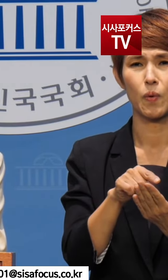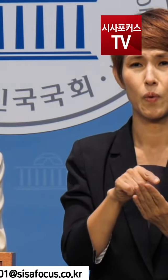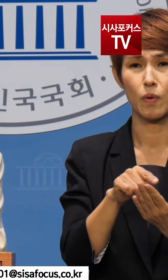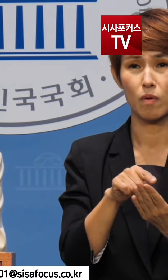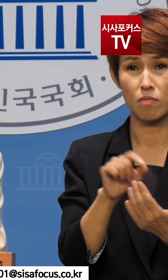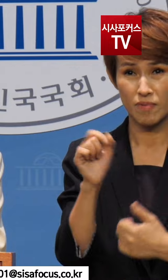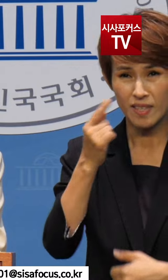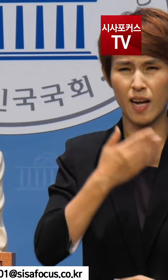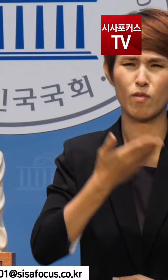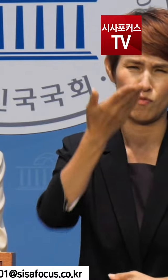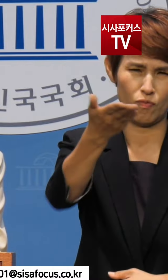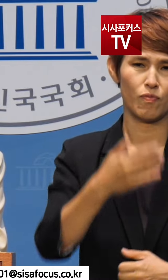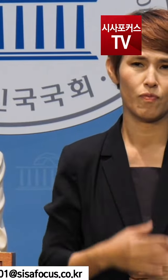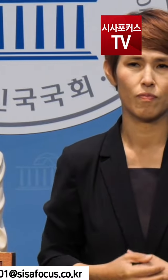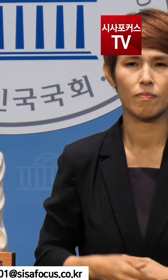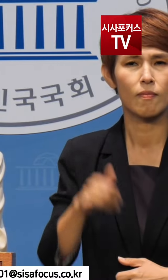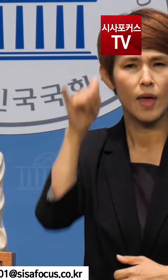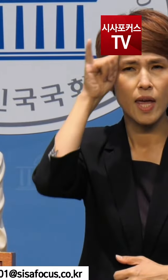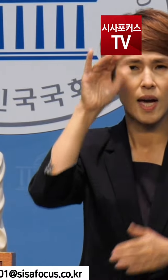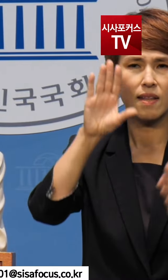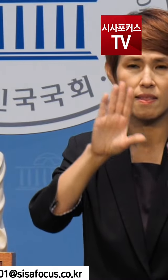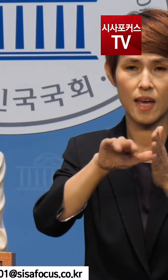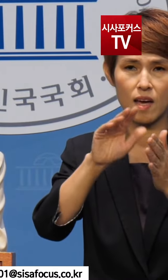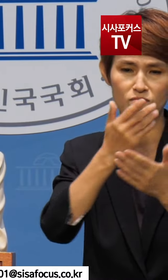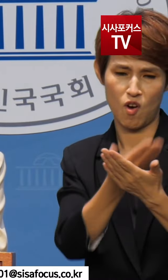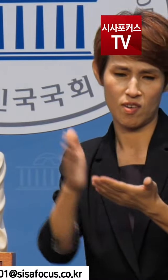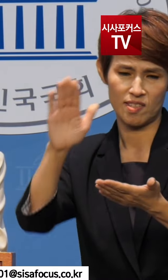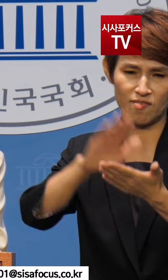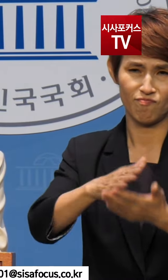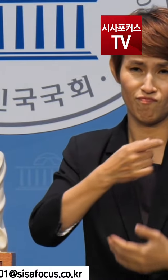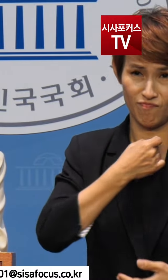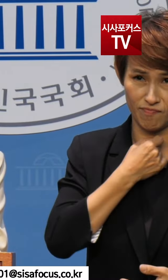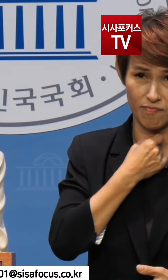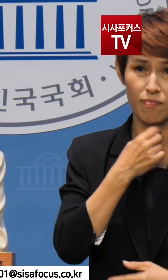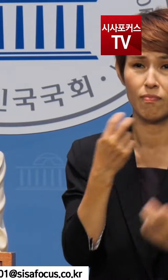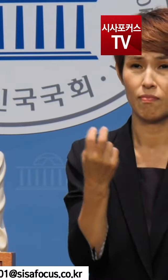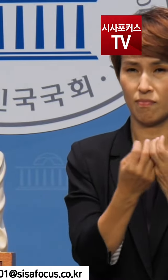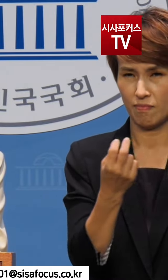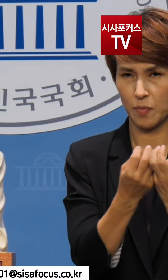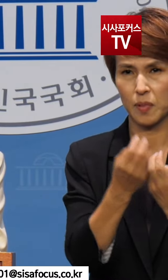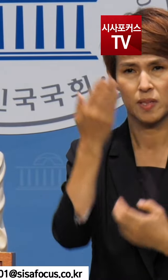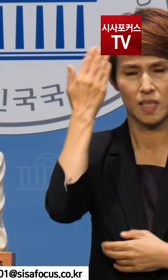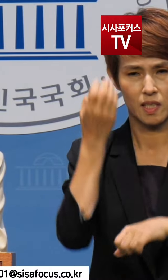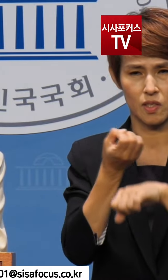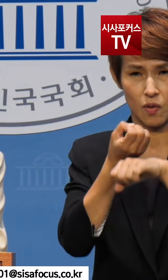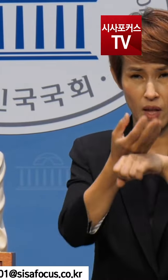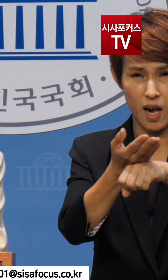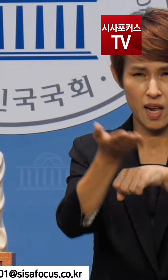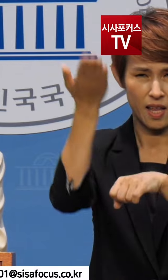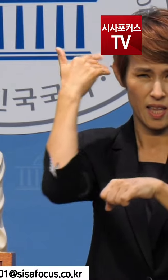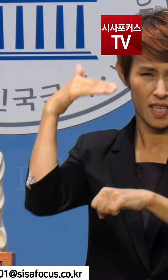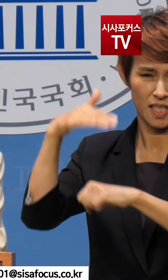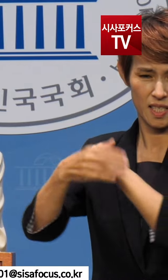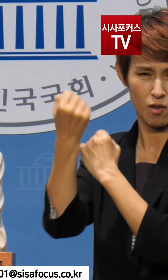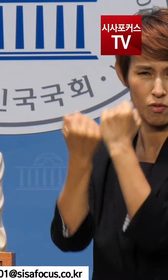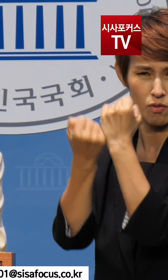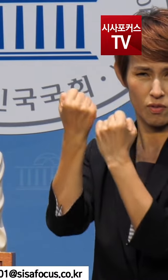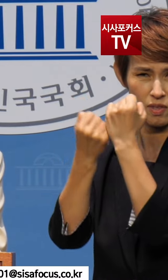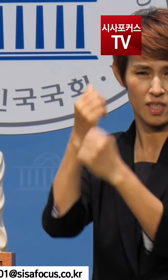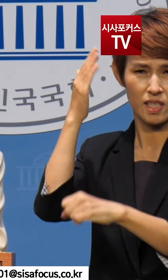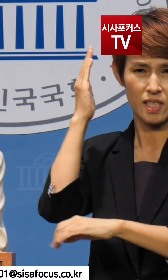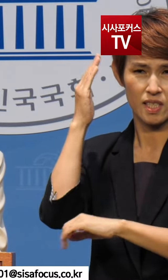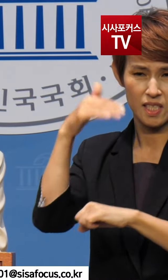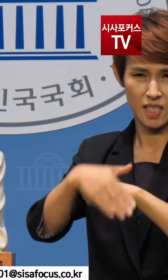바입니다. AI 시대의 혁신을 이루는 방법도 일방적인 지식 전달이 과거식 연수 방식으로